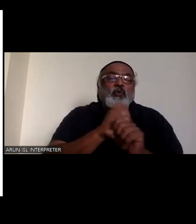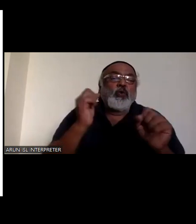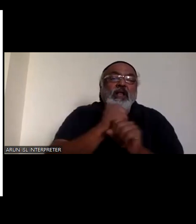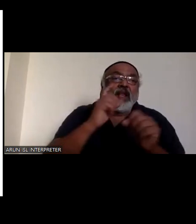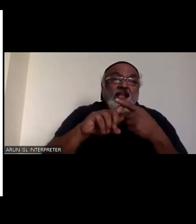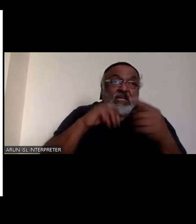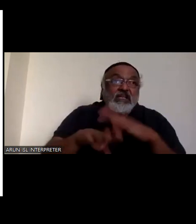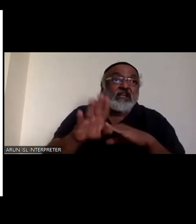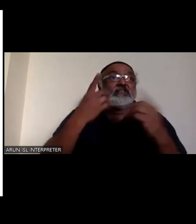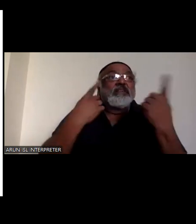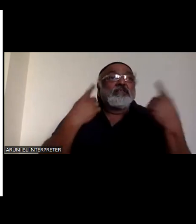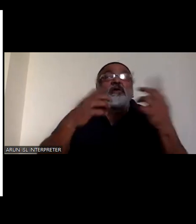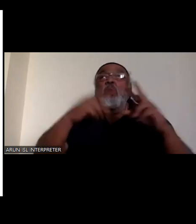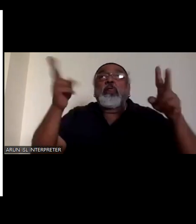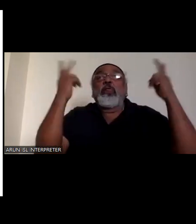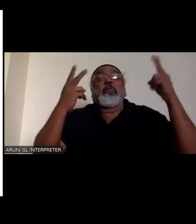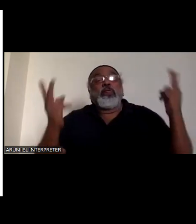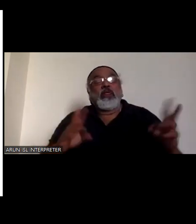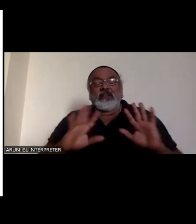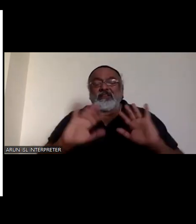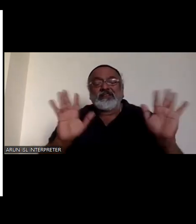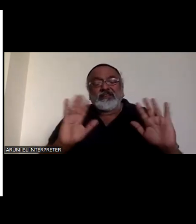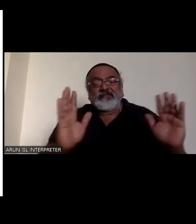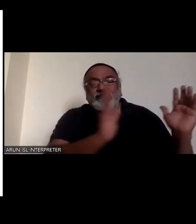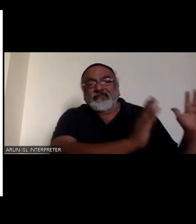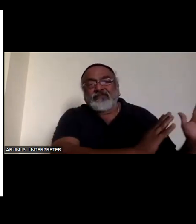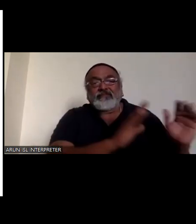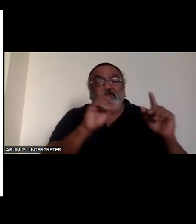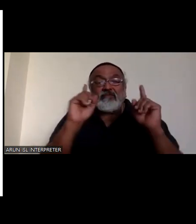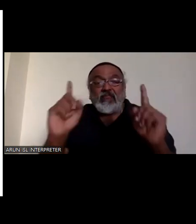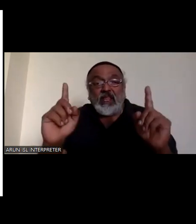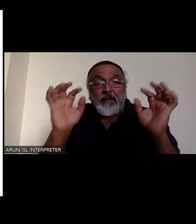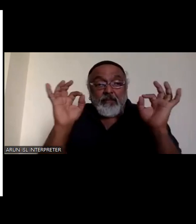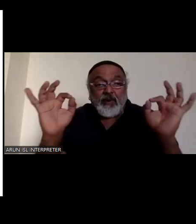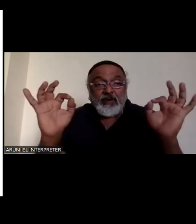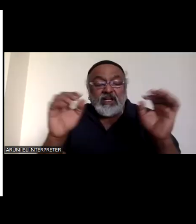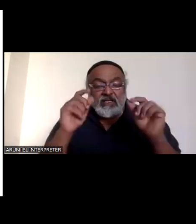लाइए. सो डोंट लुक इनटू गूगल टू अंडरस्टैंड दीज थिंग्स. आई विल